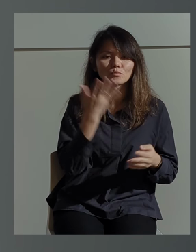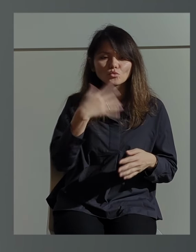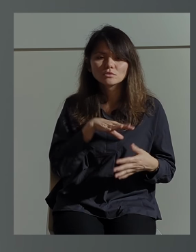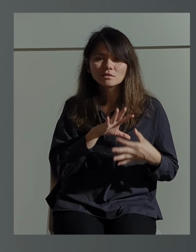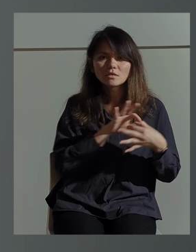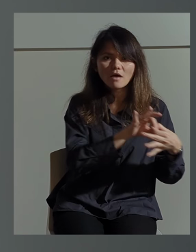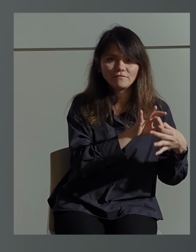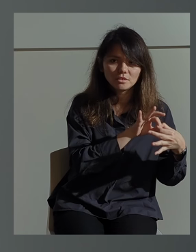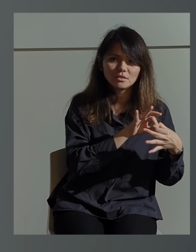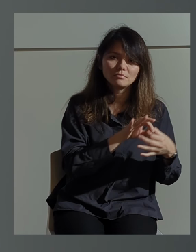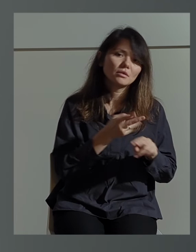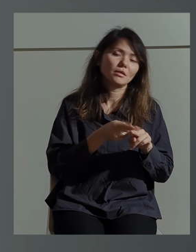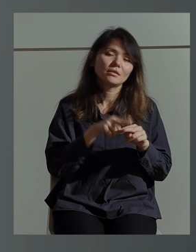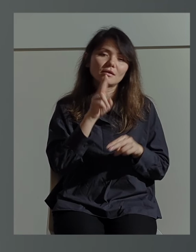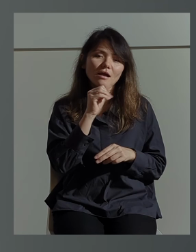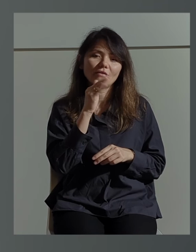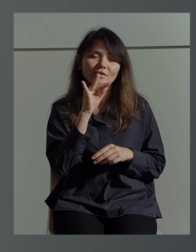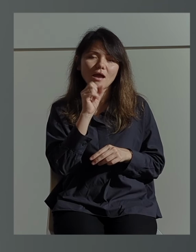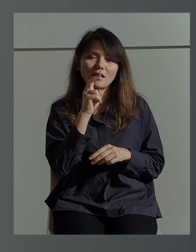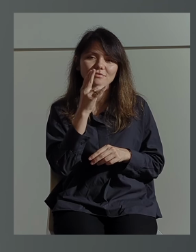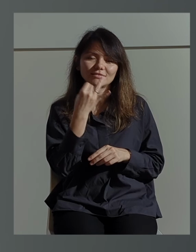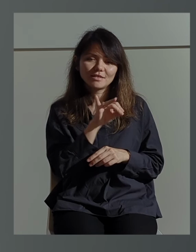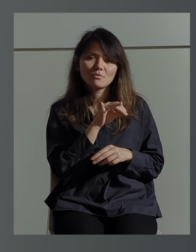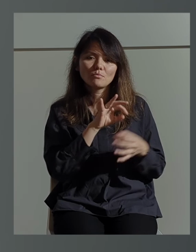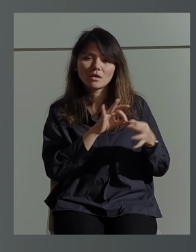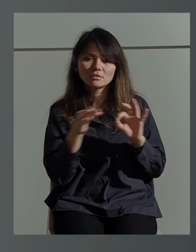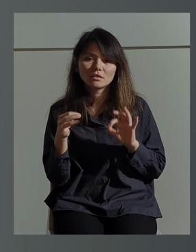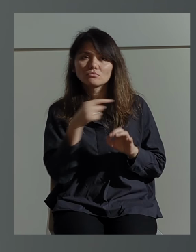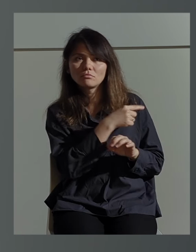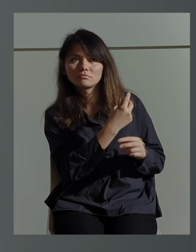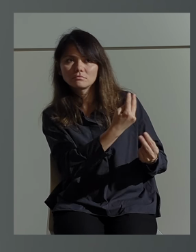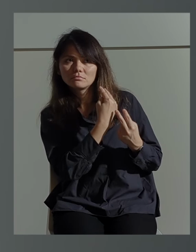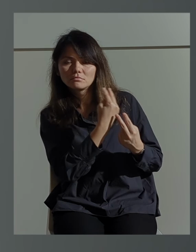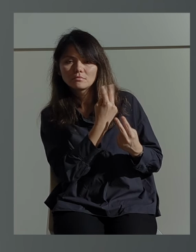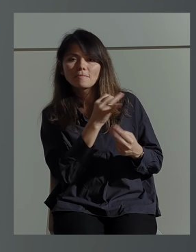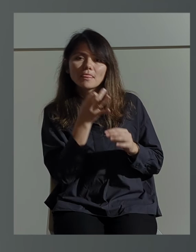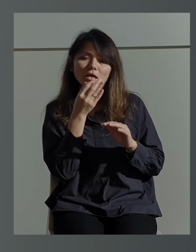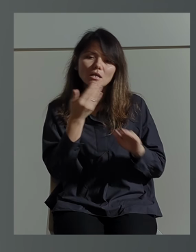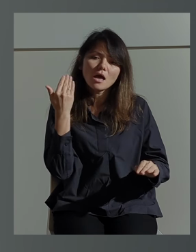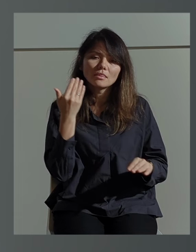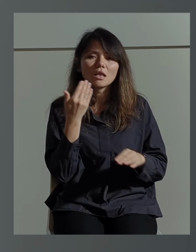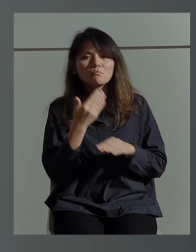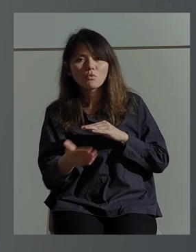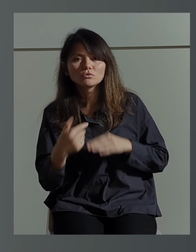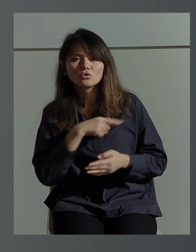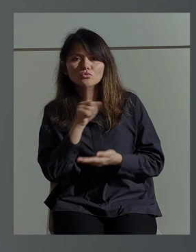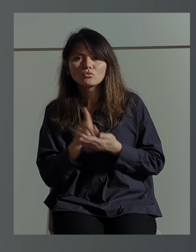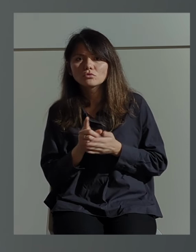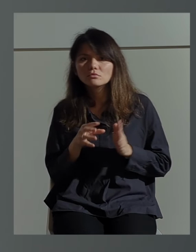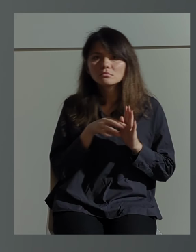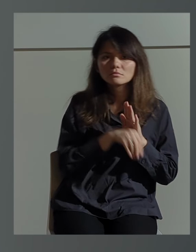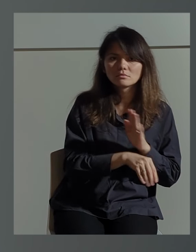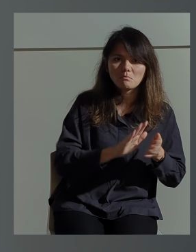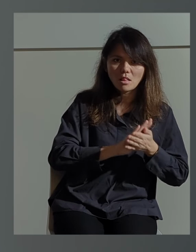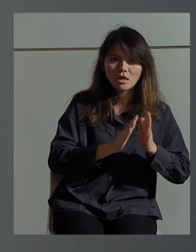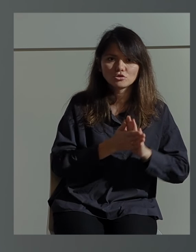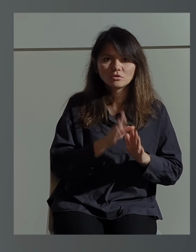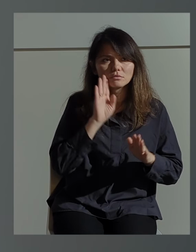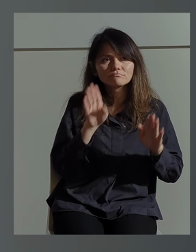него и вот этот кафкианский процесс когда он над вами вед и вы долж рано или поздно встать в то положение котором будете